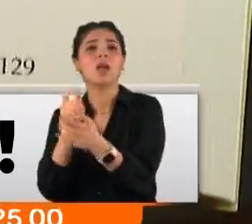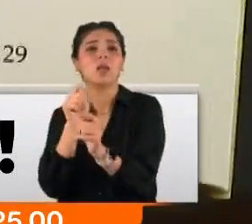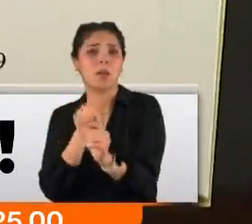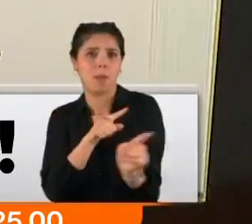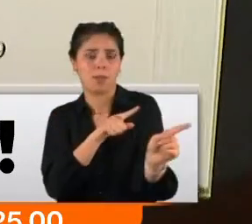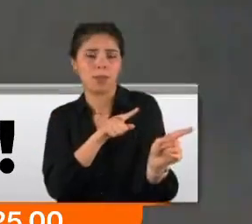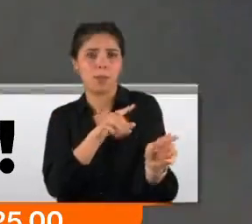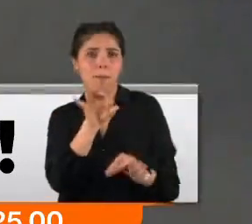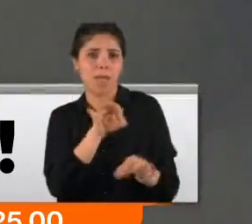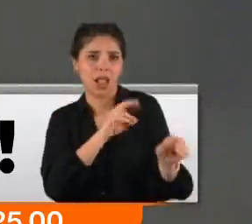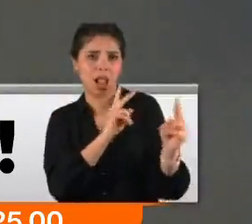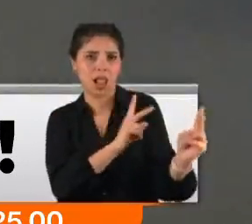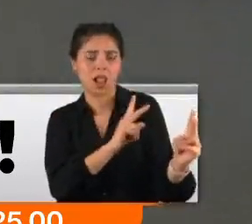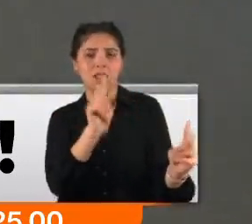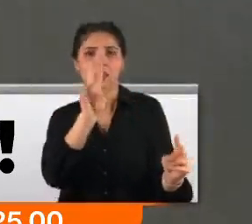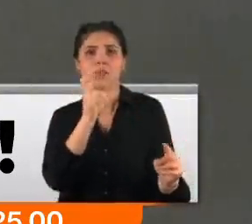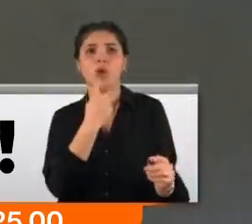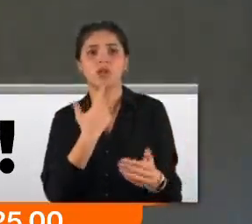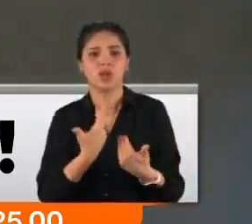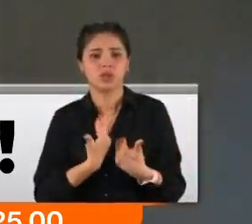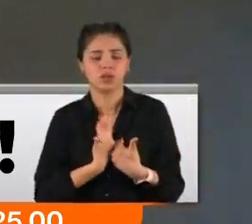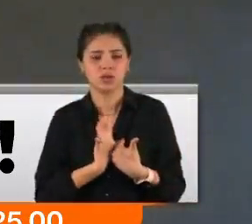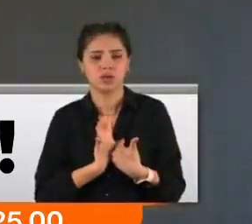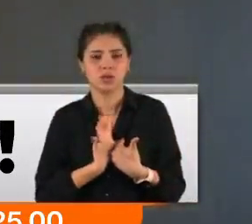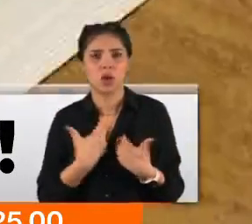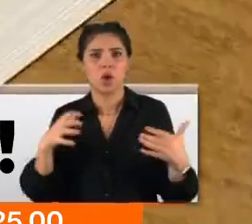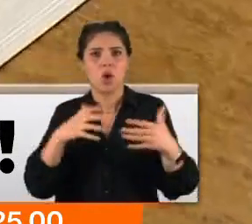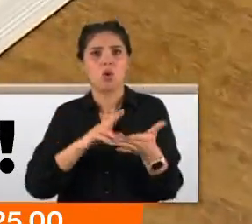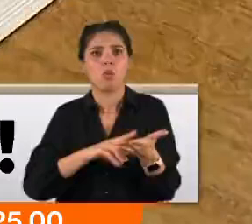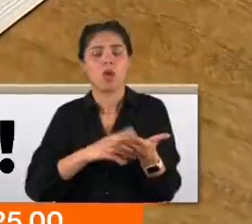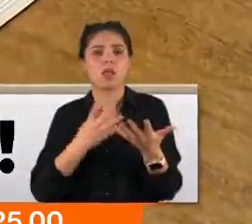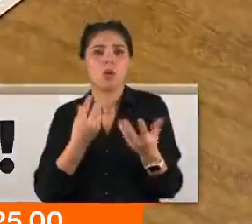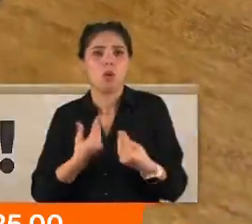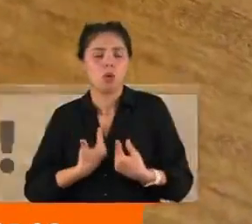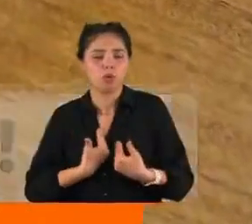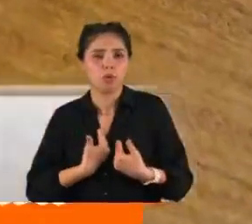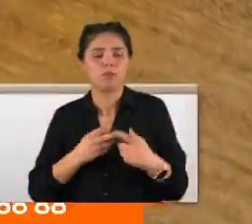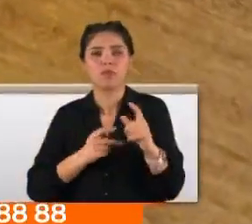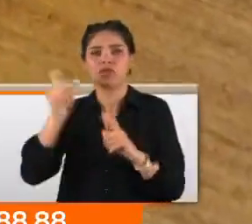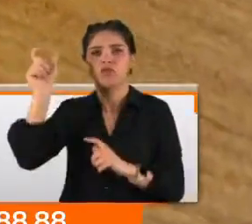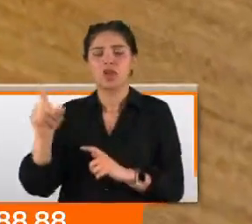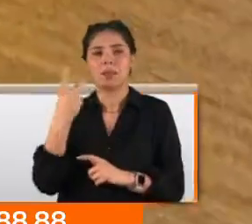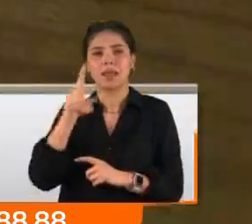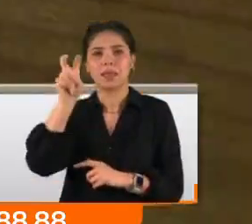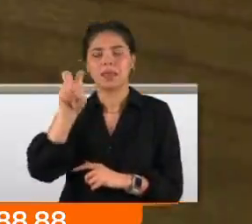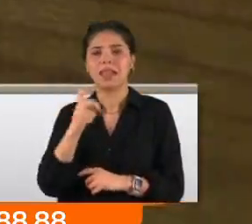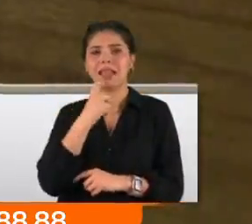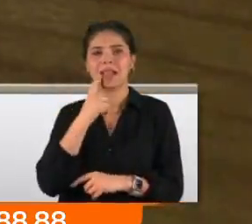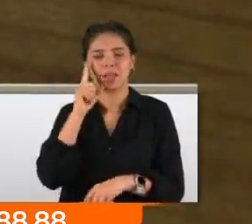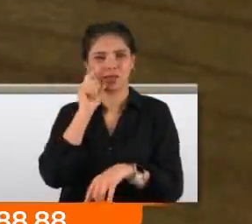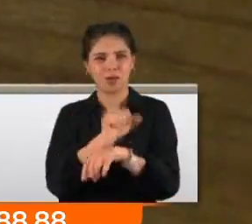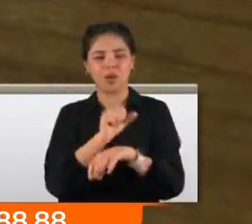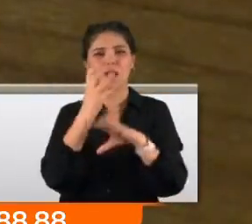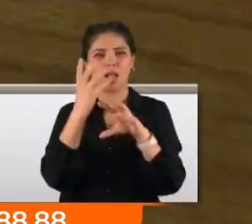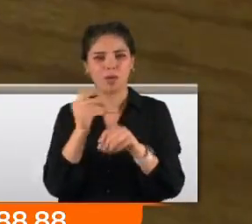hayatıyla oynamak bu kadar kolay mı? 24 yaşında örgüt yöneticisi yapıldım. Çelebi 2008 yılında gözaltına alındığında cep